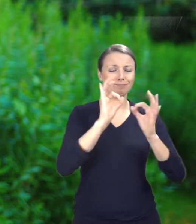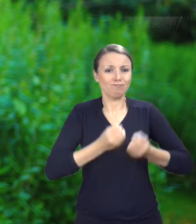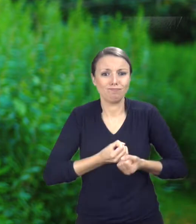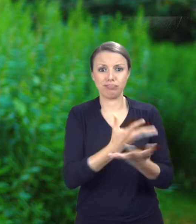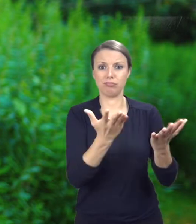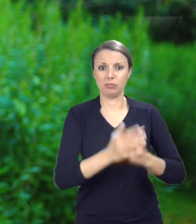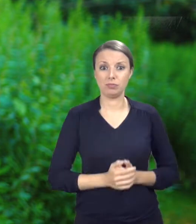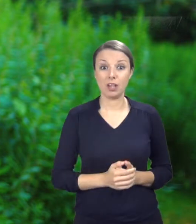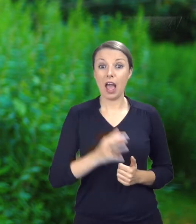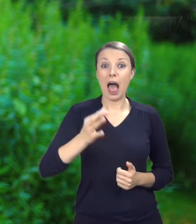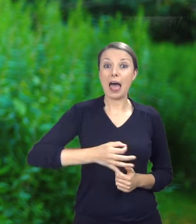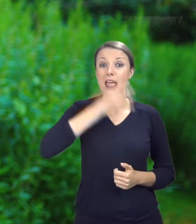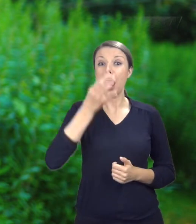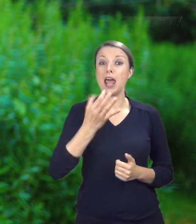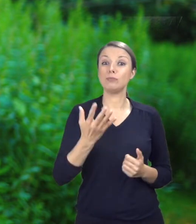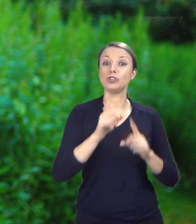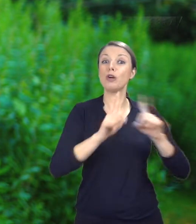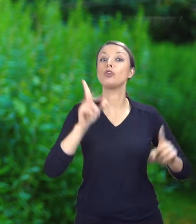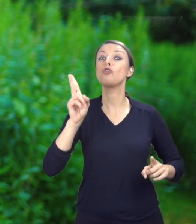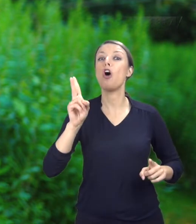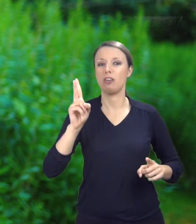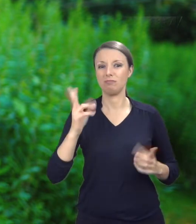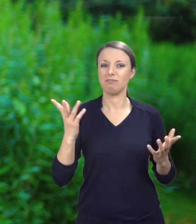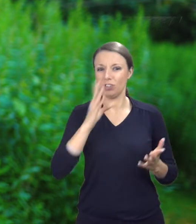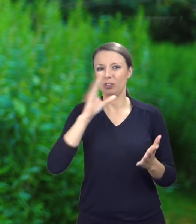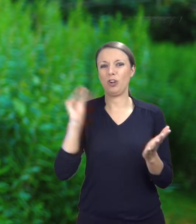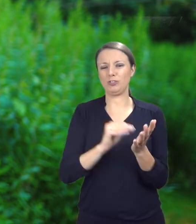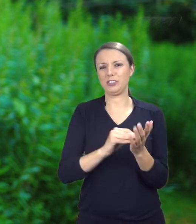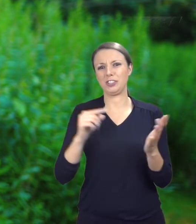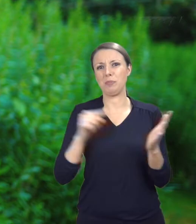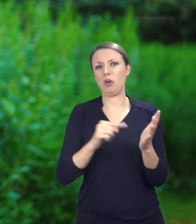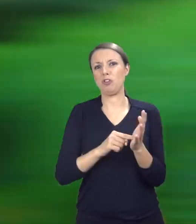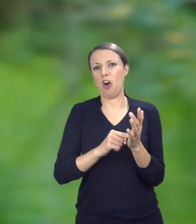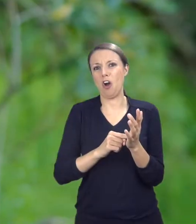Najlepszym nauczycielem jest doświadczenie, bo ono egzamin daje na samym początku.